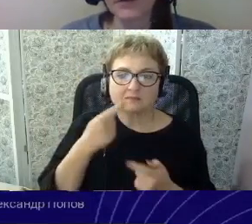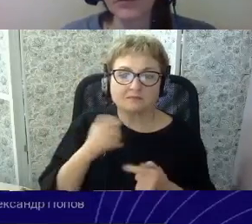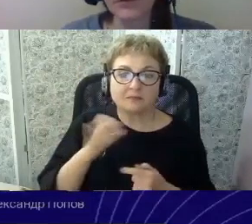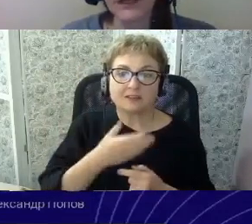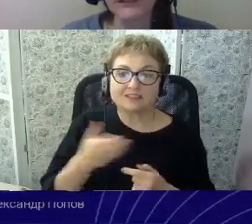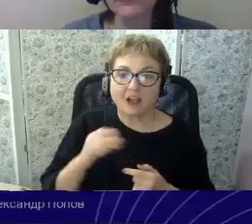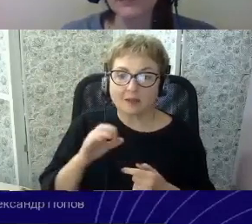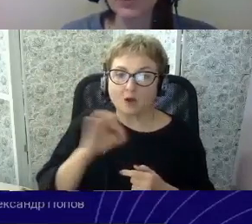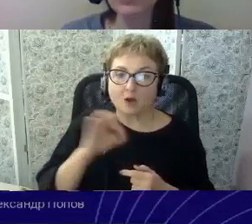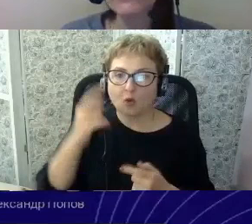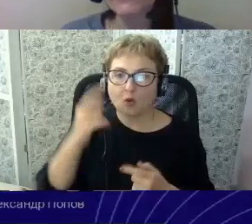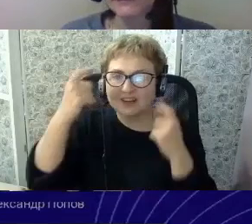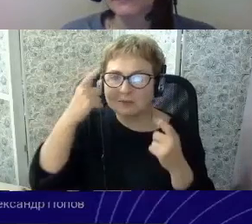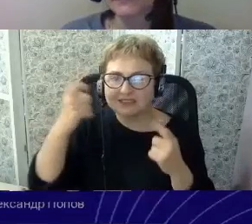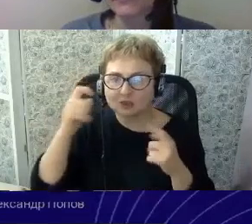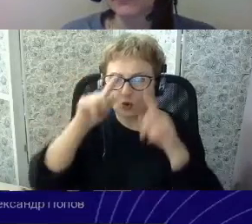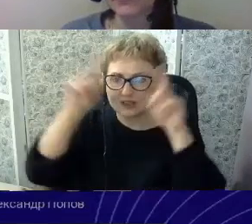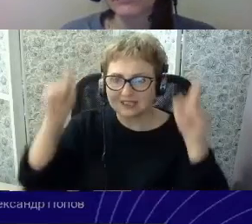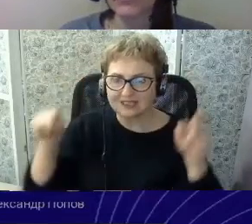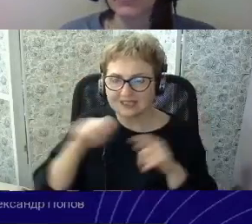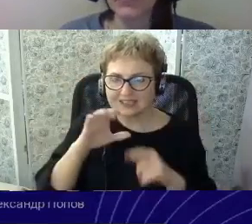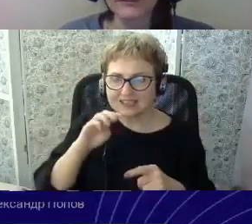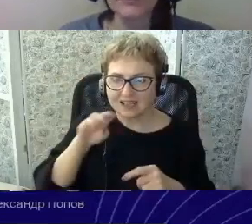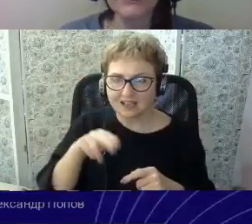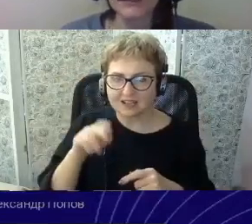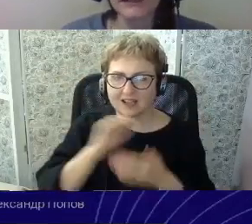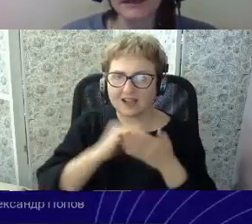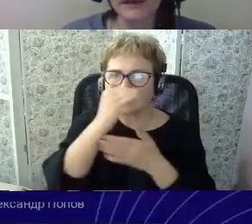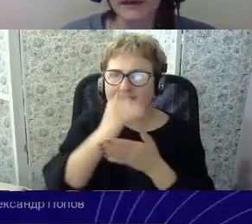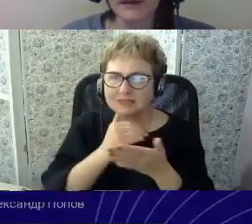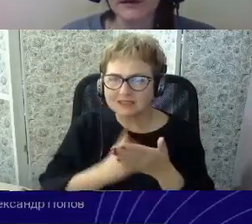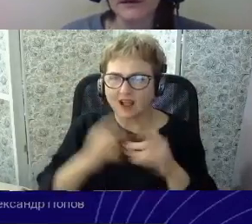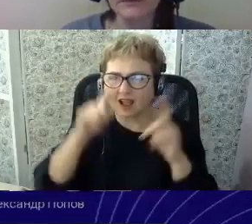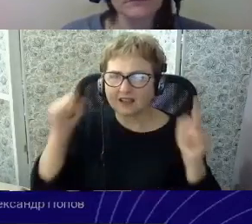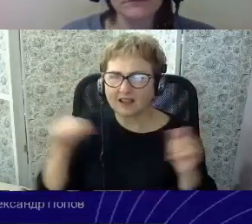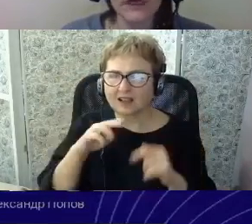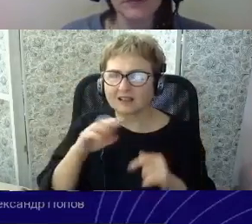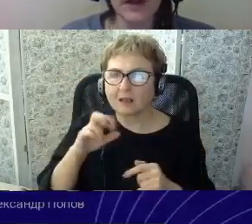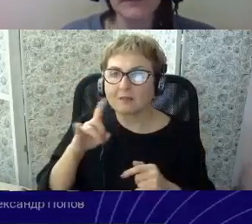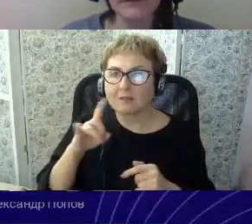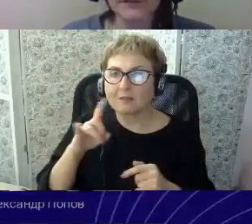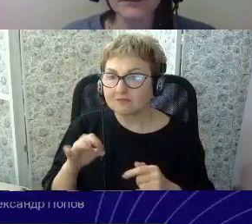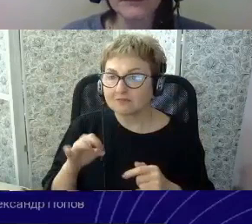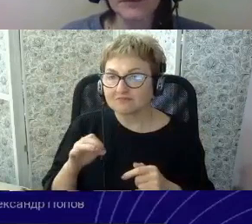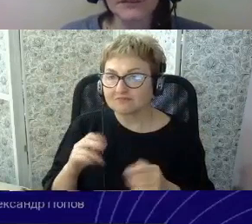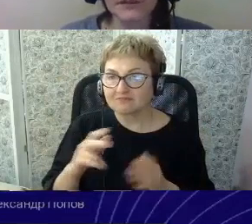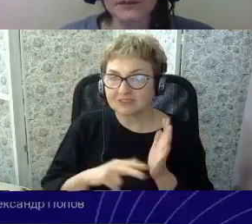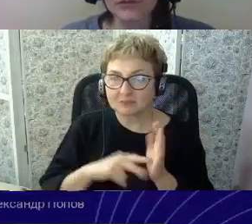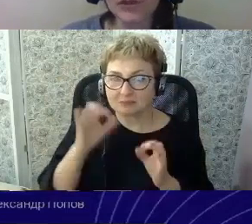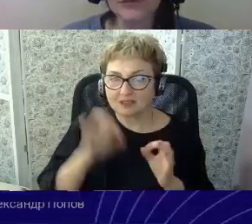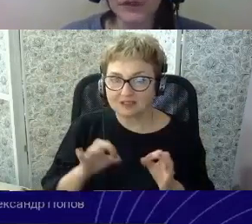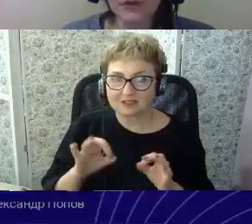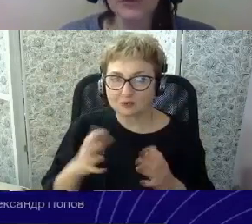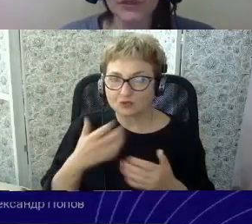с вами о информационных стендах, о табло расписания, как правило, в